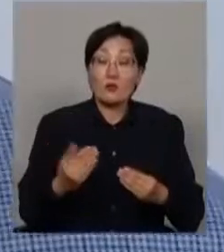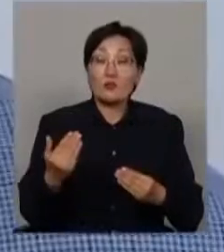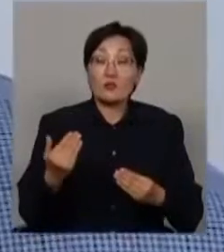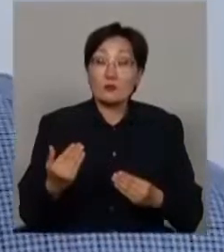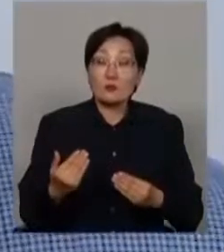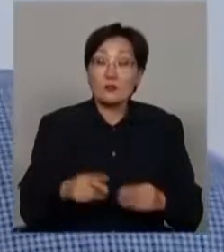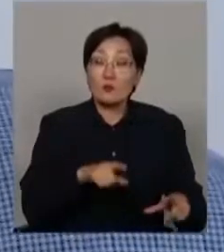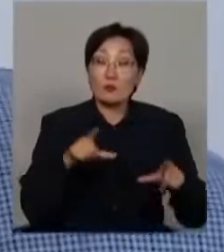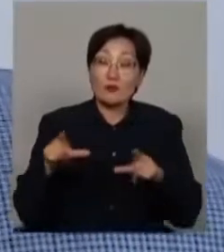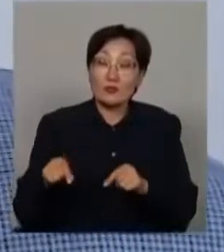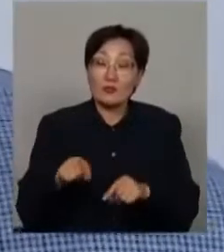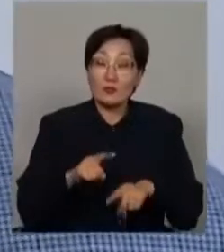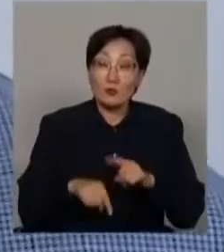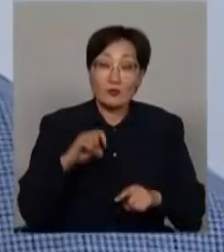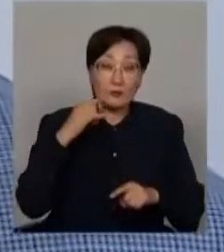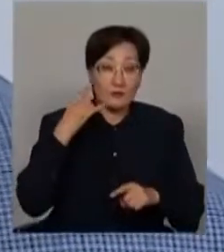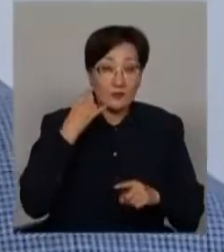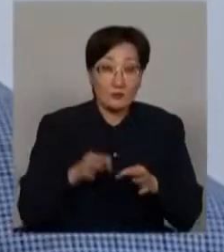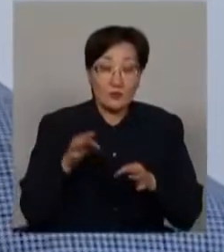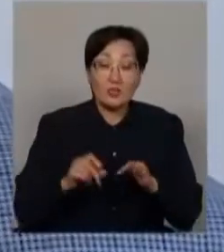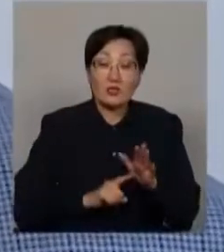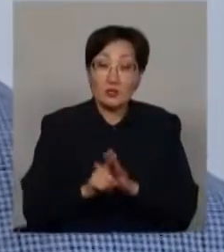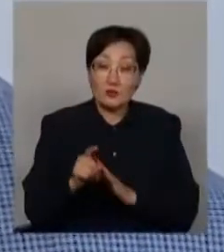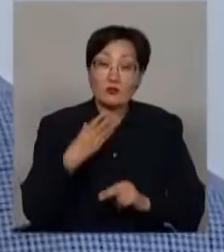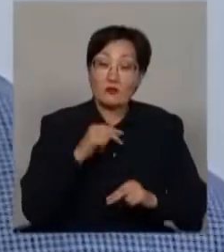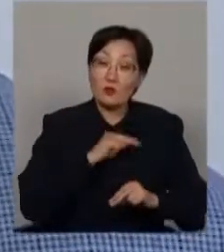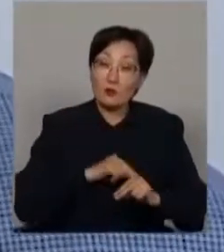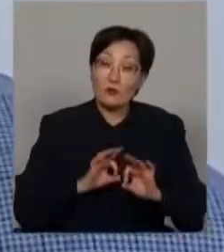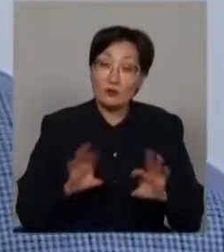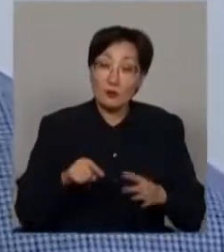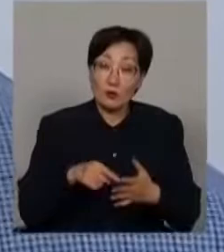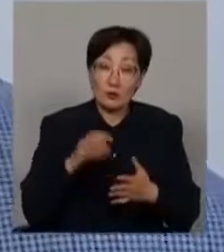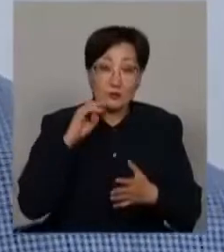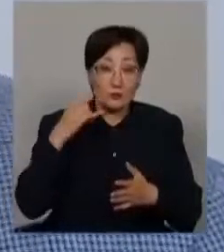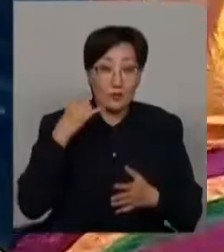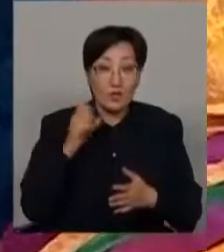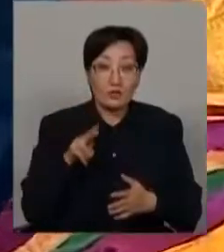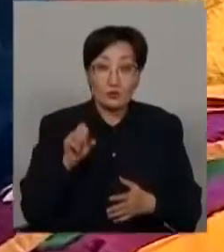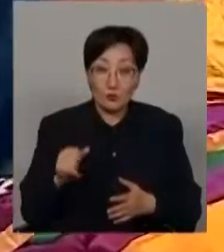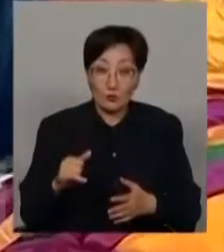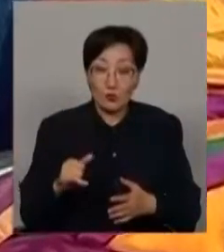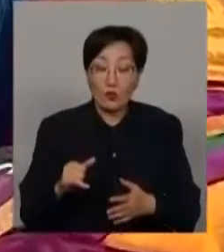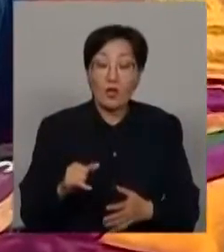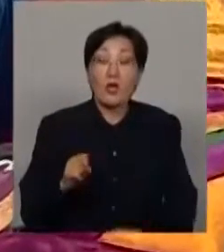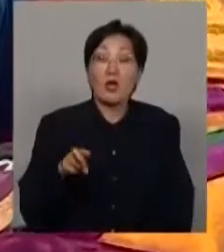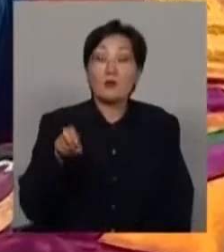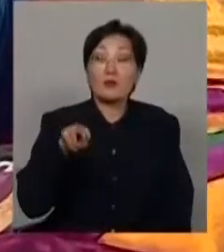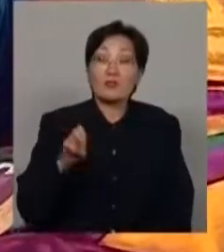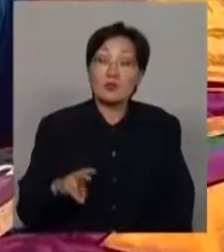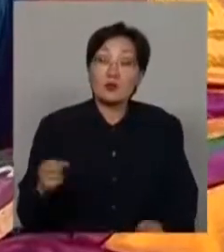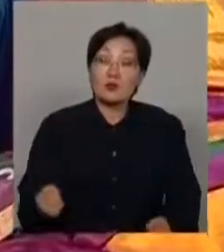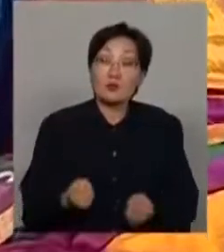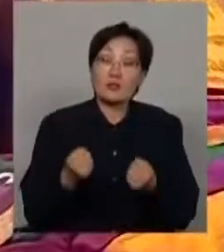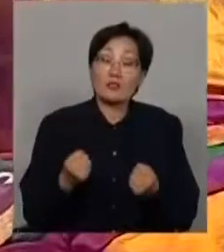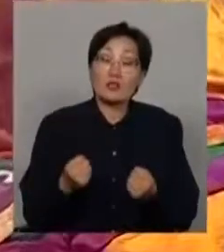на родину в павлодарскую область начнет свою агитационную работу с города Павлодар и Аксу Каракат абдин поддерживающая